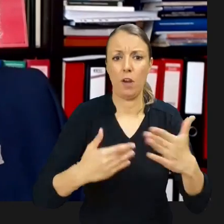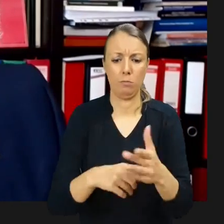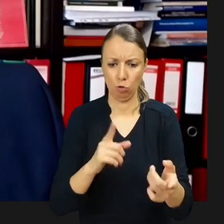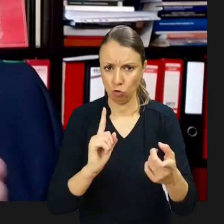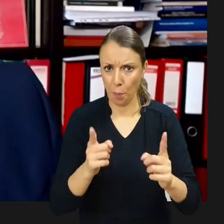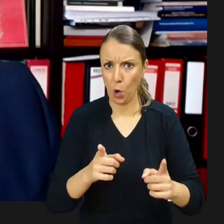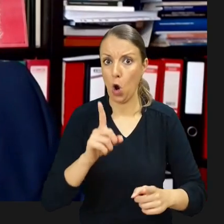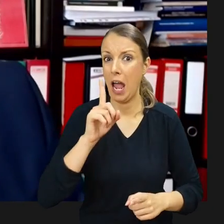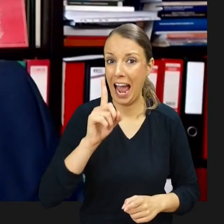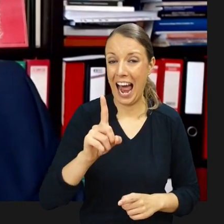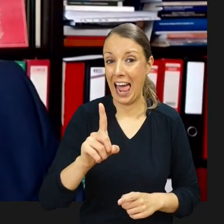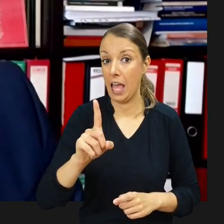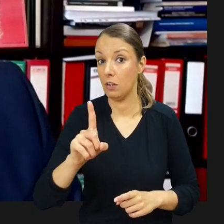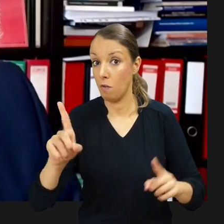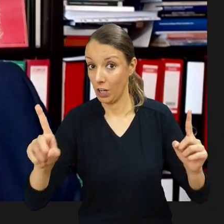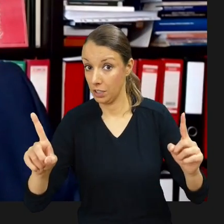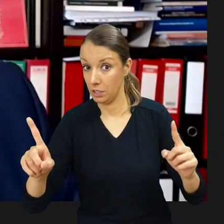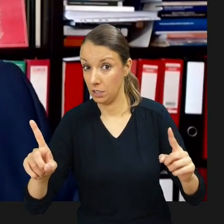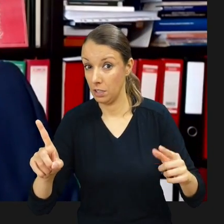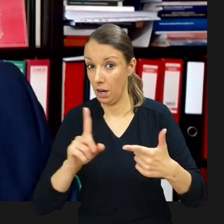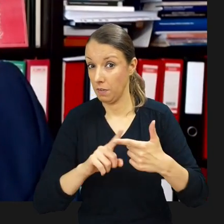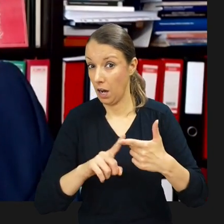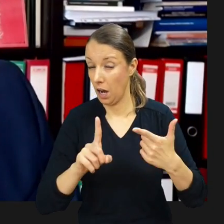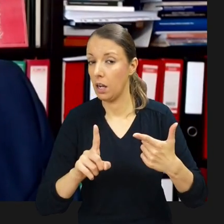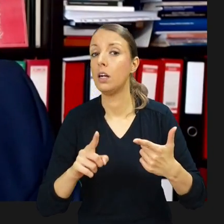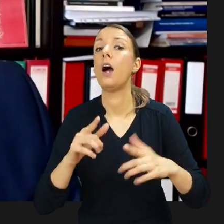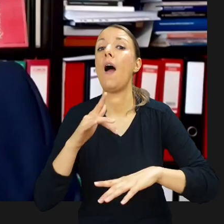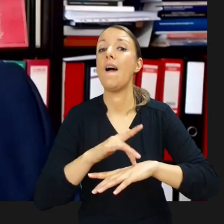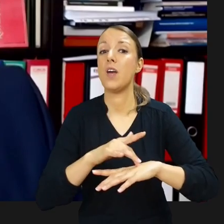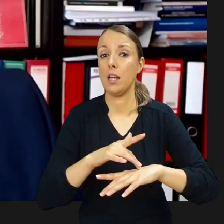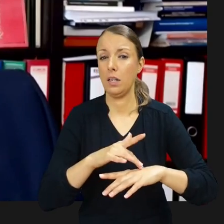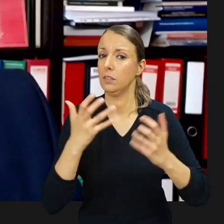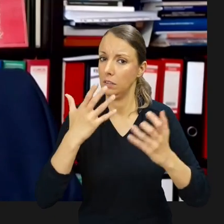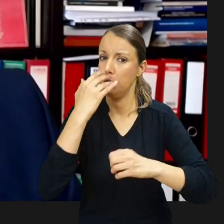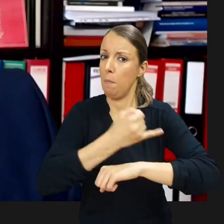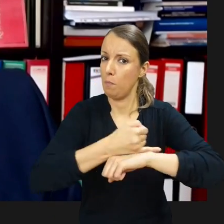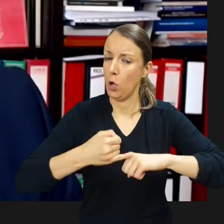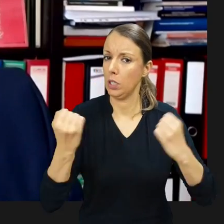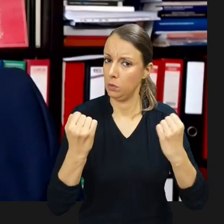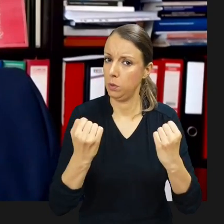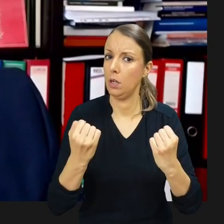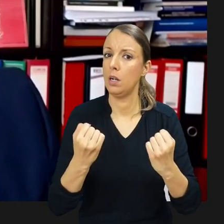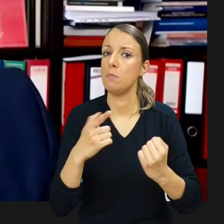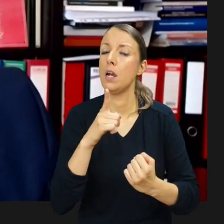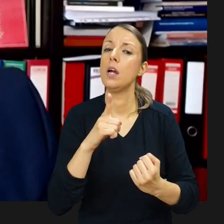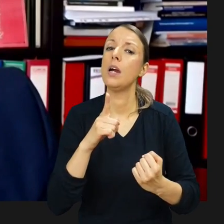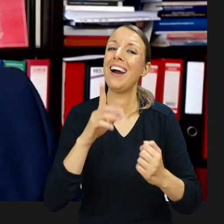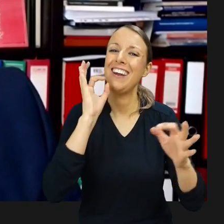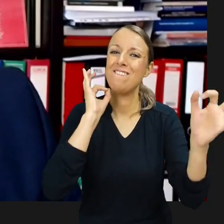dwa, to co raz jeszcze chcę podkreślić, efektywność, jeżeli chodzi o uzyskanie tej